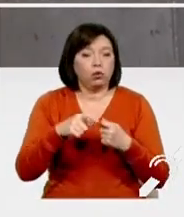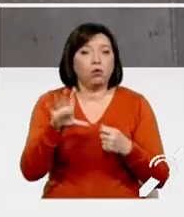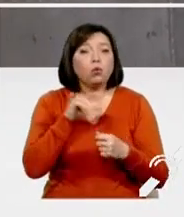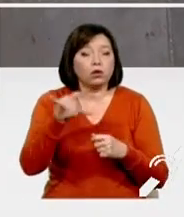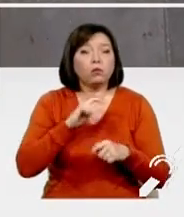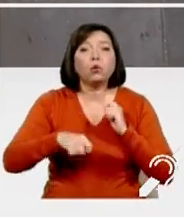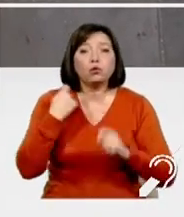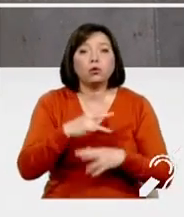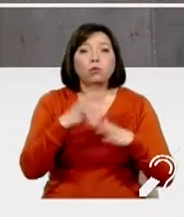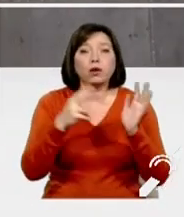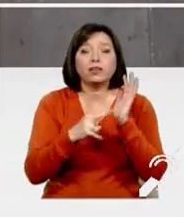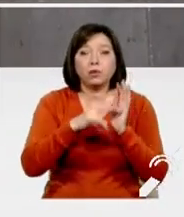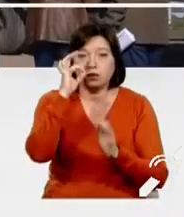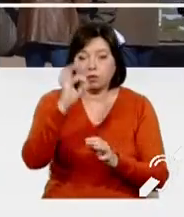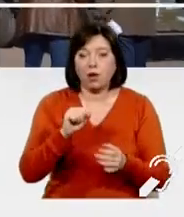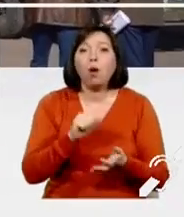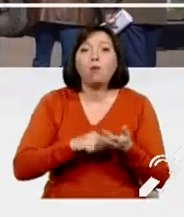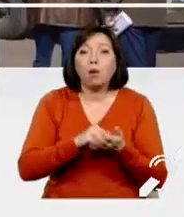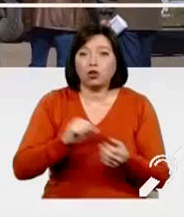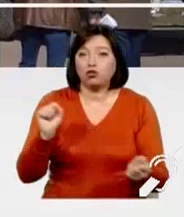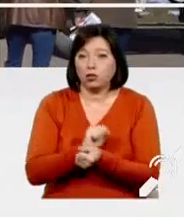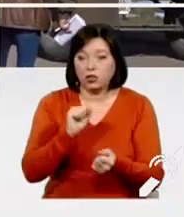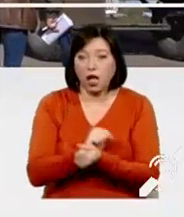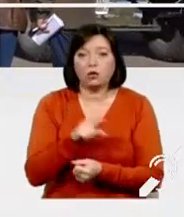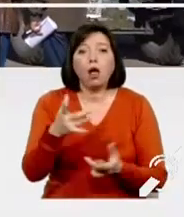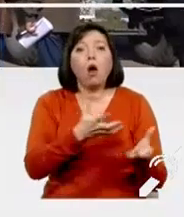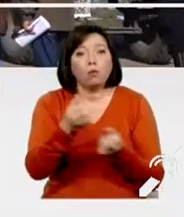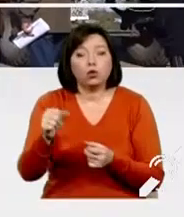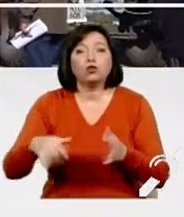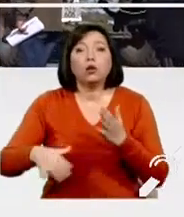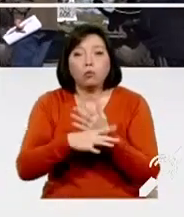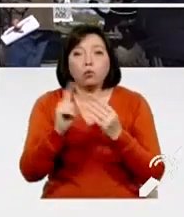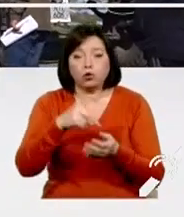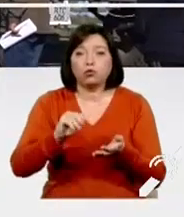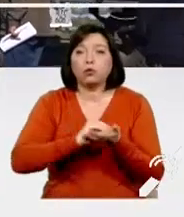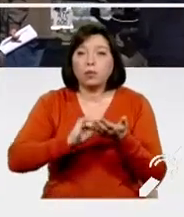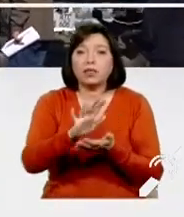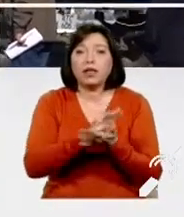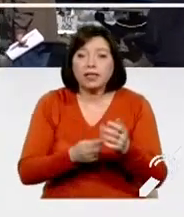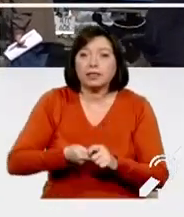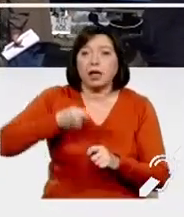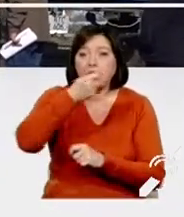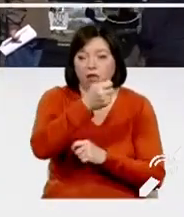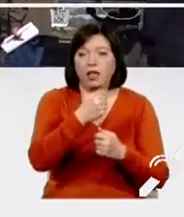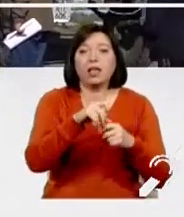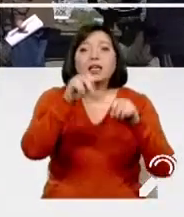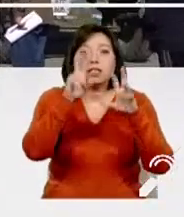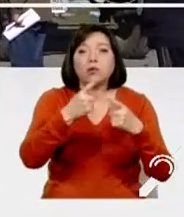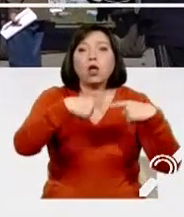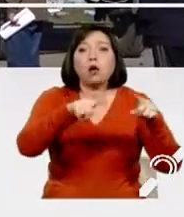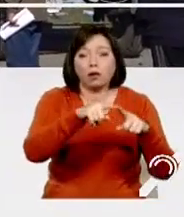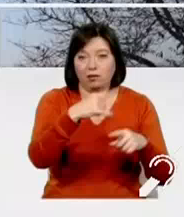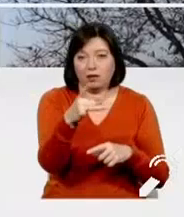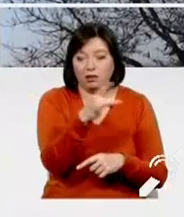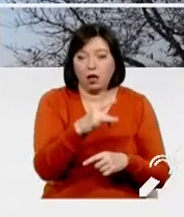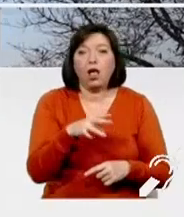peste 70% din cauza secetei. Fermierii au beneficiat de ajutor după ce au scris o cerere la direcțiile agricole raionale.